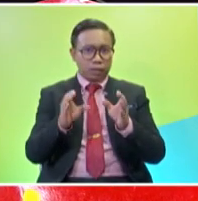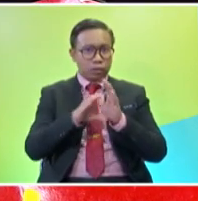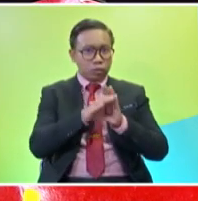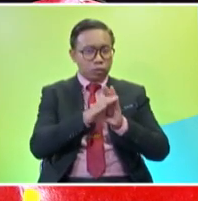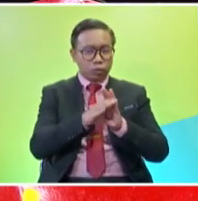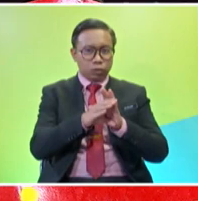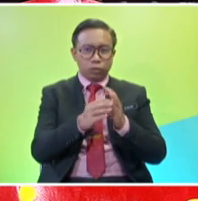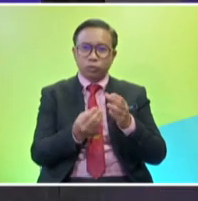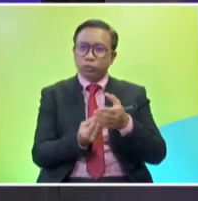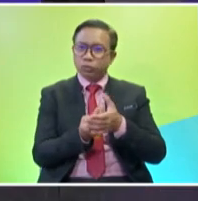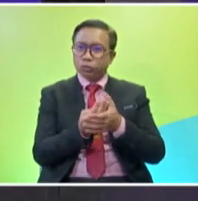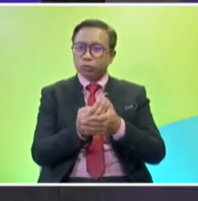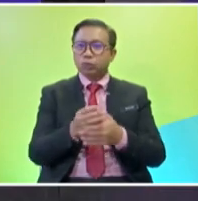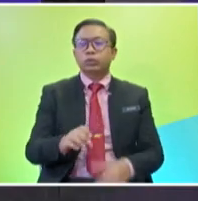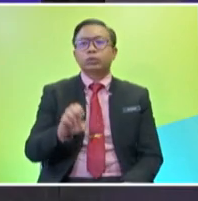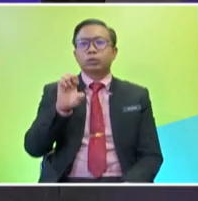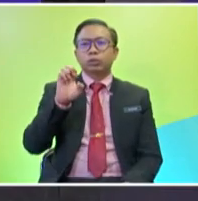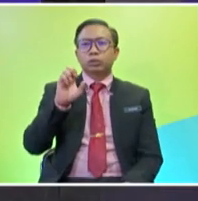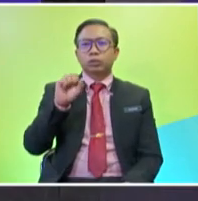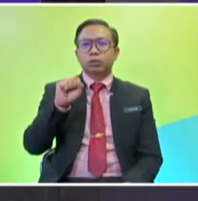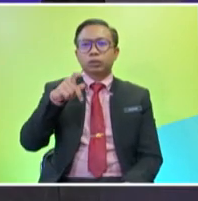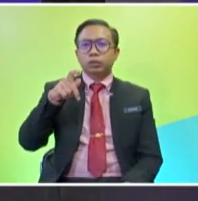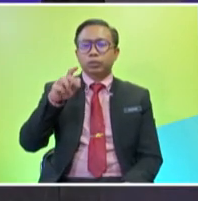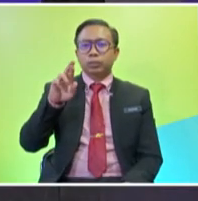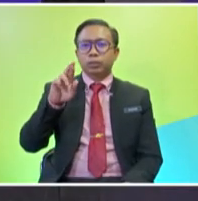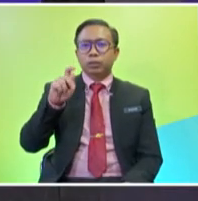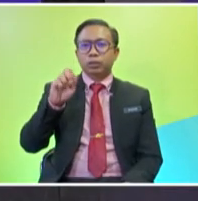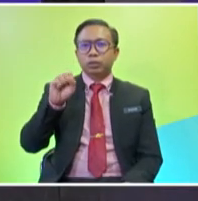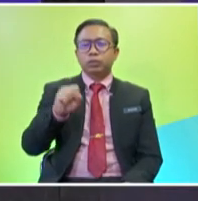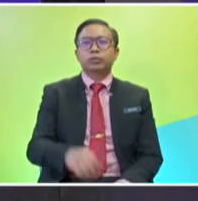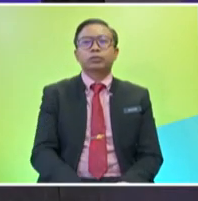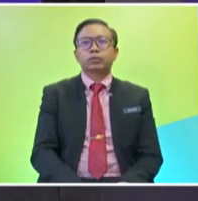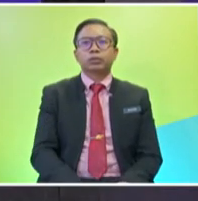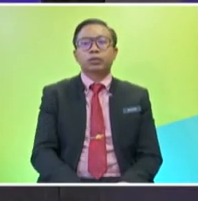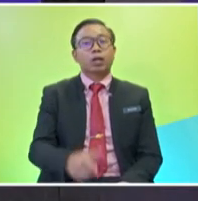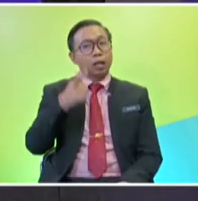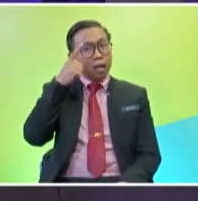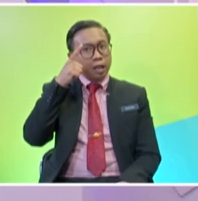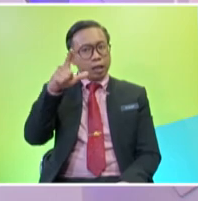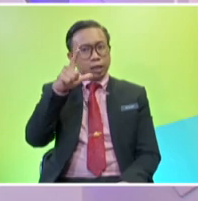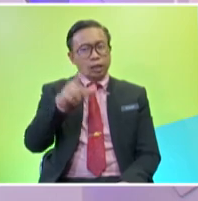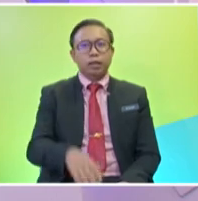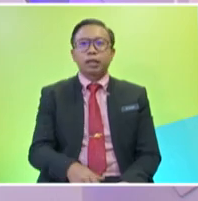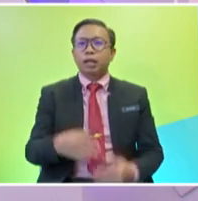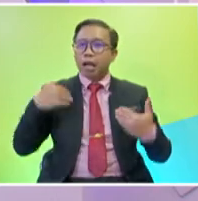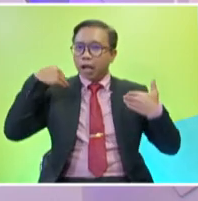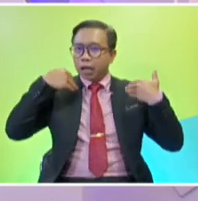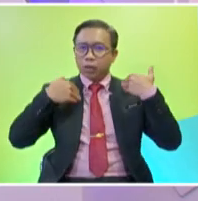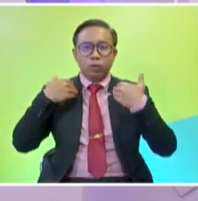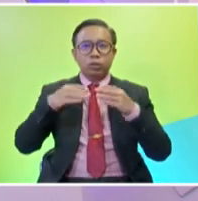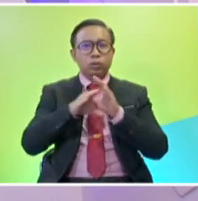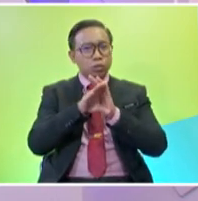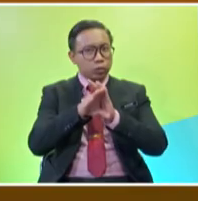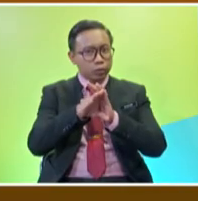es batu dan juga yang telah saya Perkenalkan tadi kemudian seterusnya kita lihat hewan contohnya